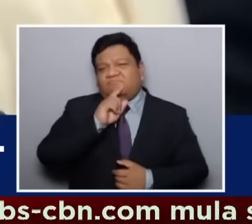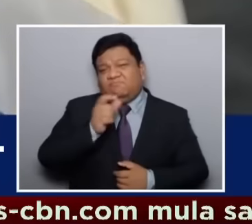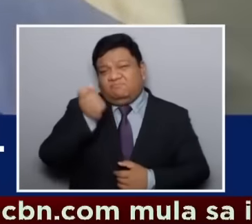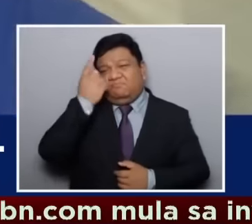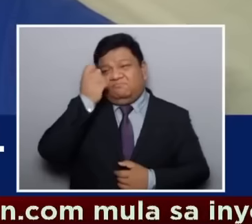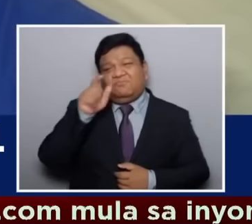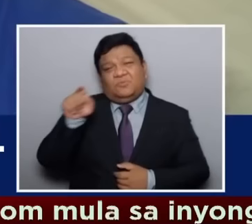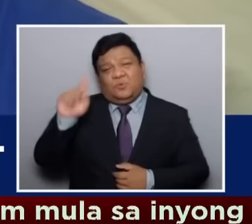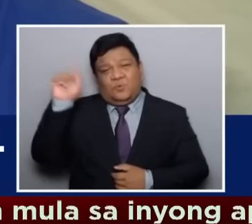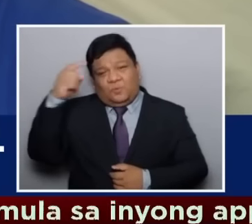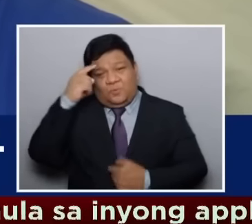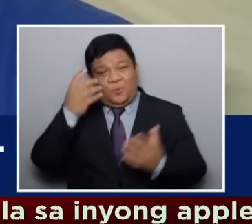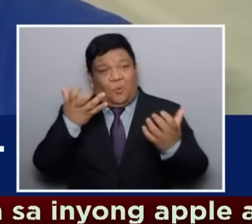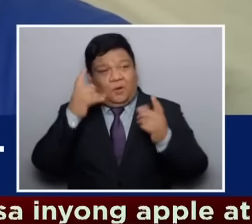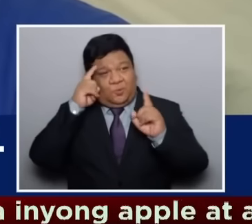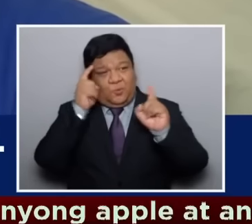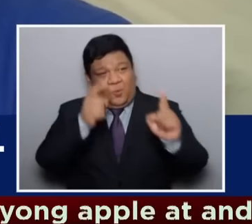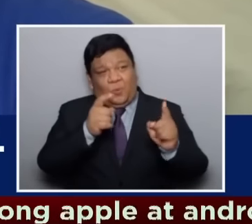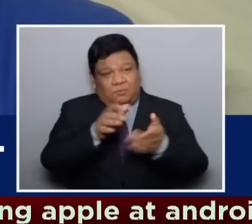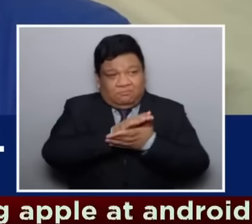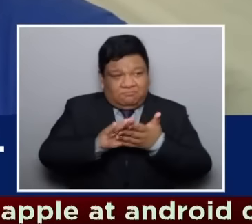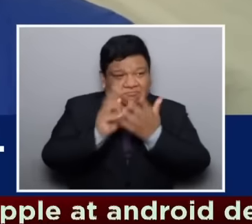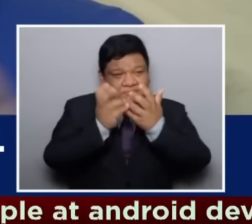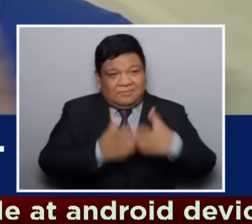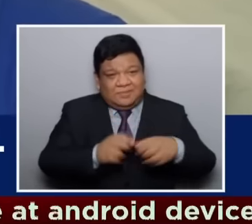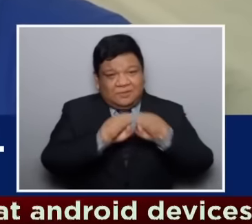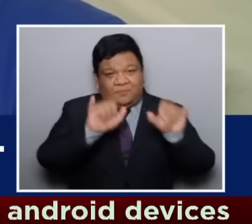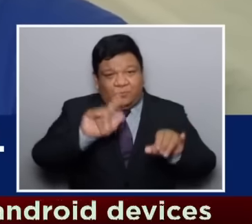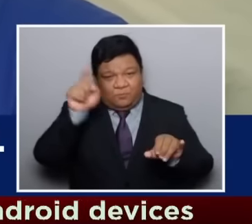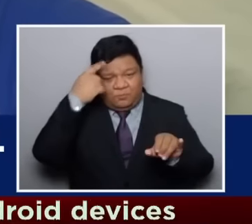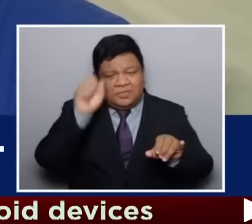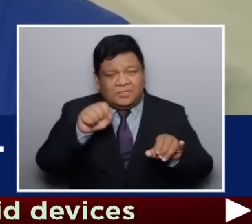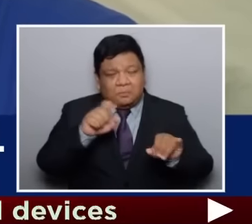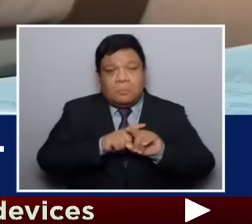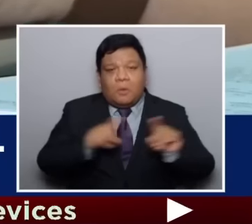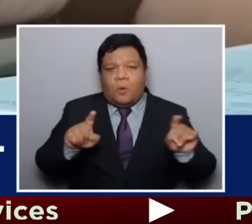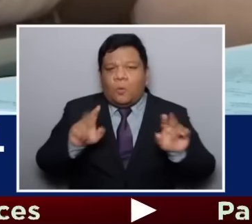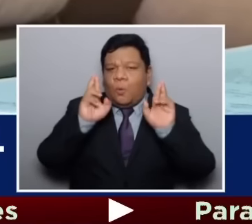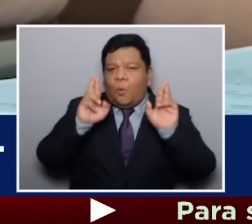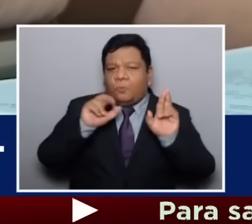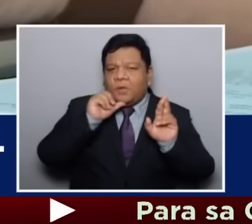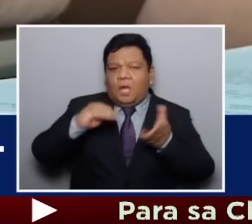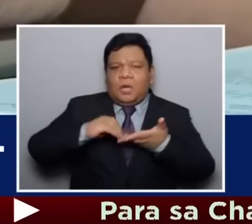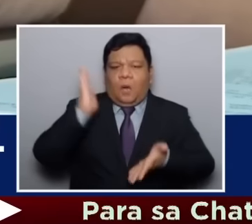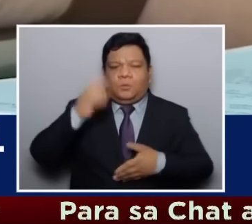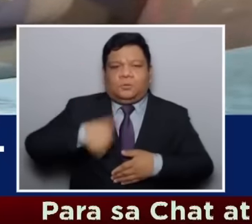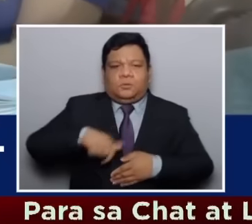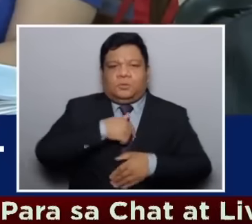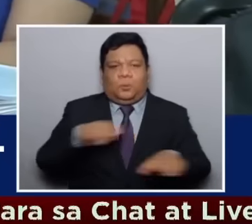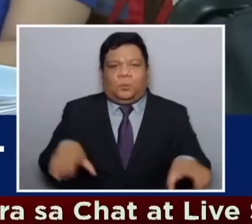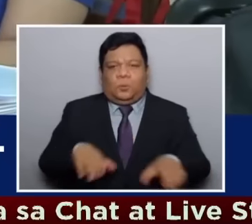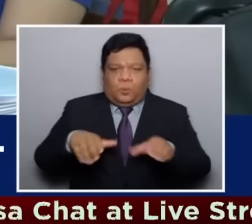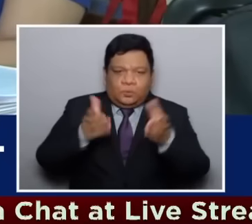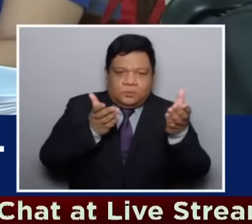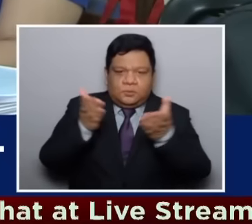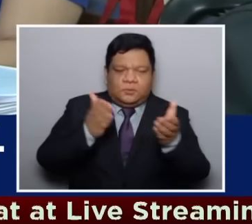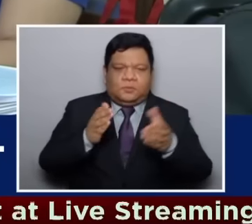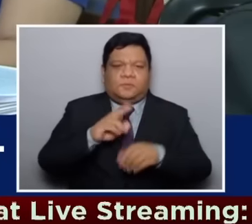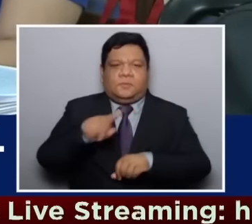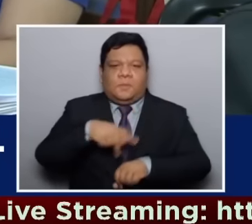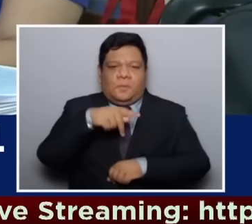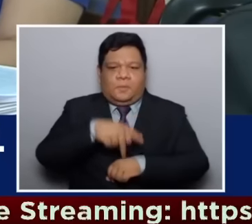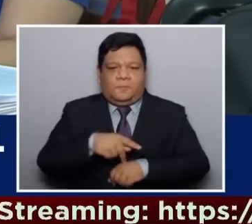pamahalaan. Hiling niya, sana lang ay hindi sa kabawasan ng mga gaya nilang naglilingkod sa bayan.